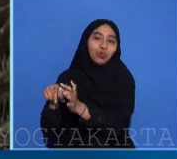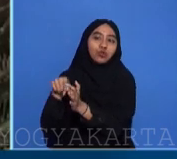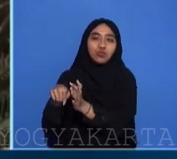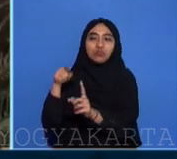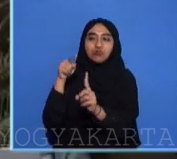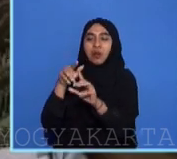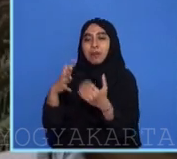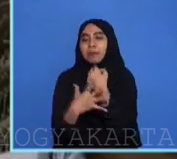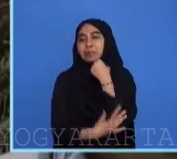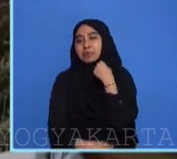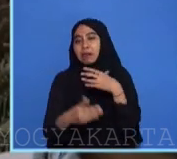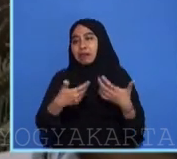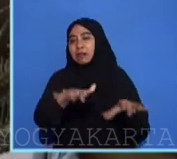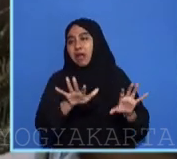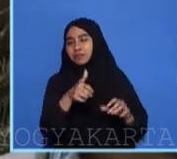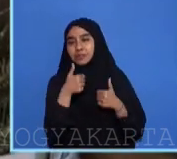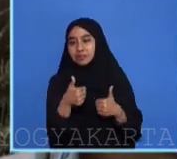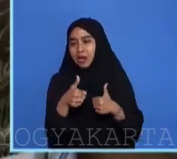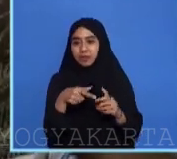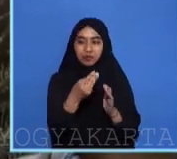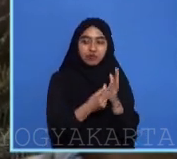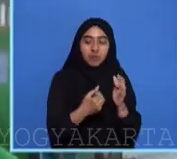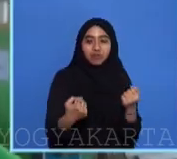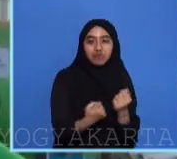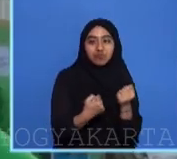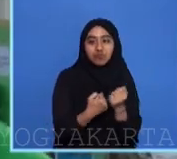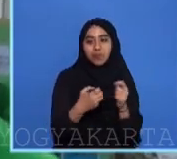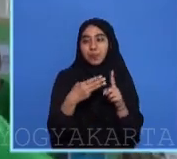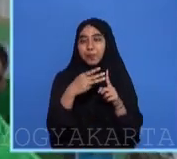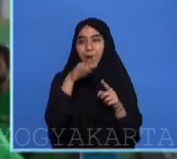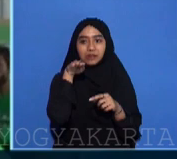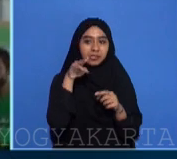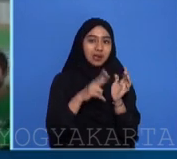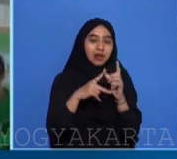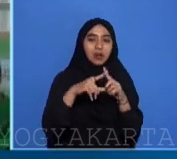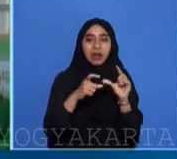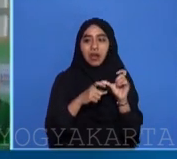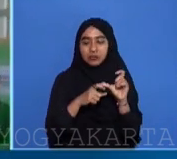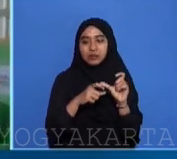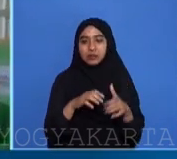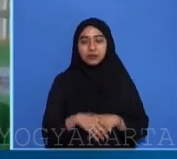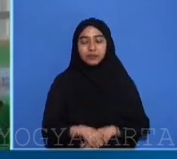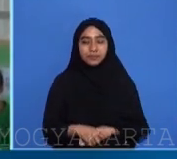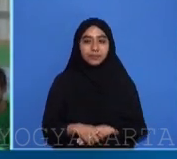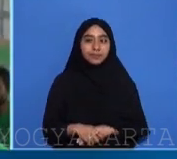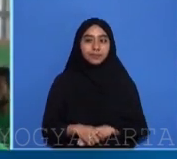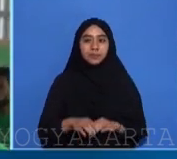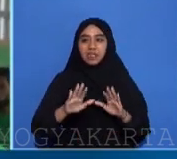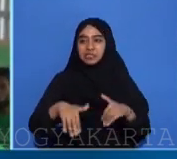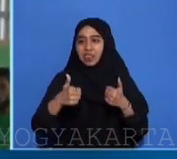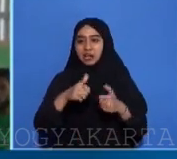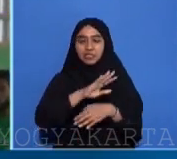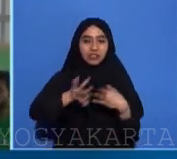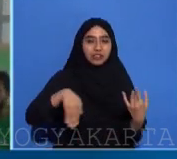kemiskinan yang dibiayai oleh baznas jadi besok hasil-hasil kompos ini semuanya